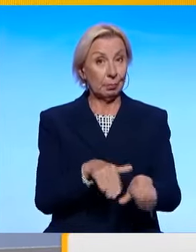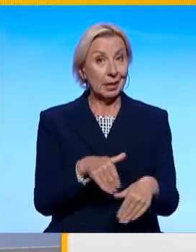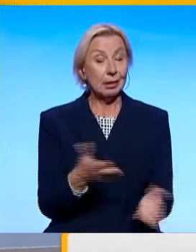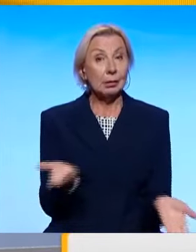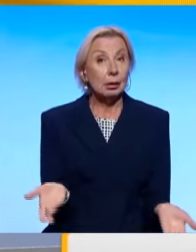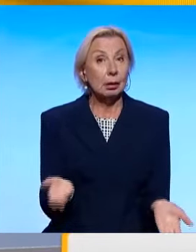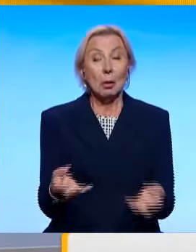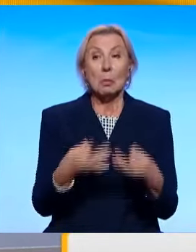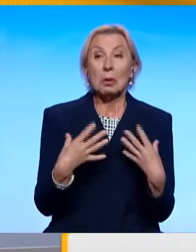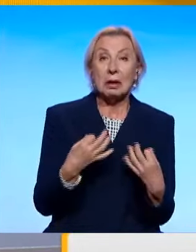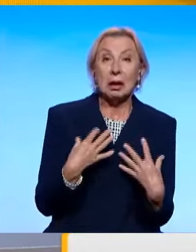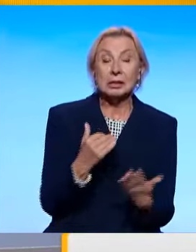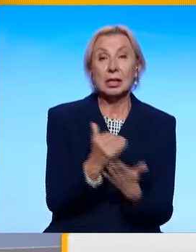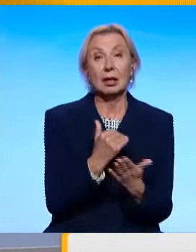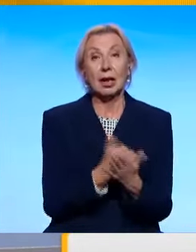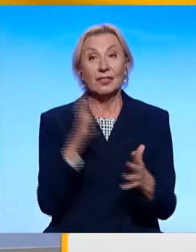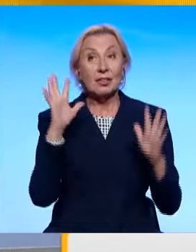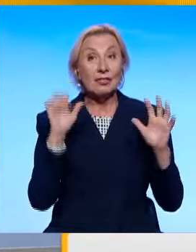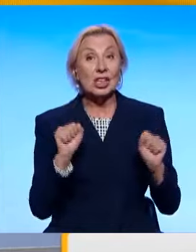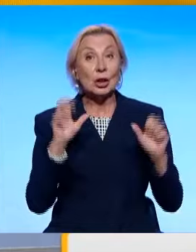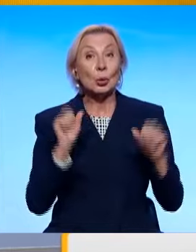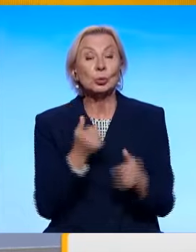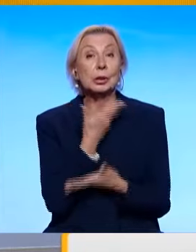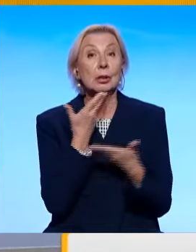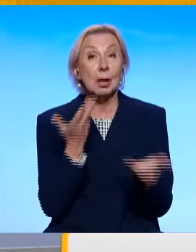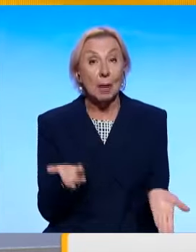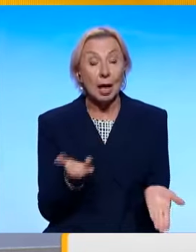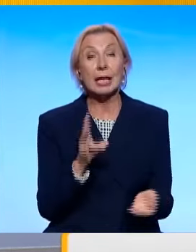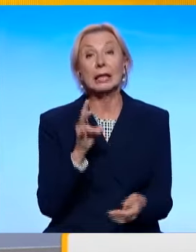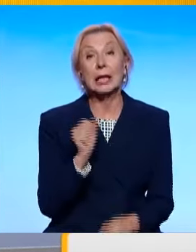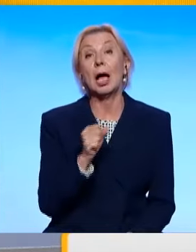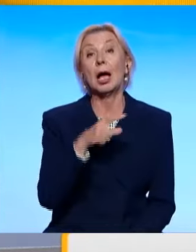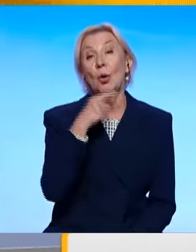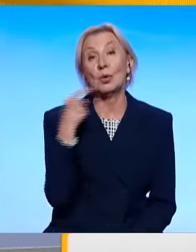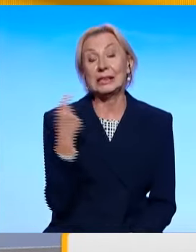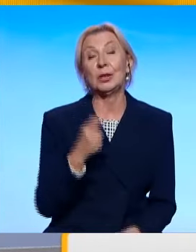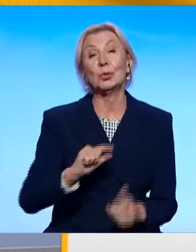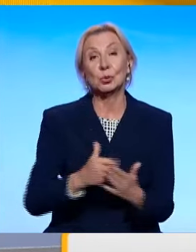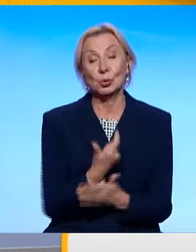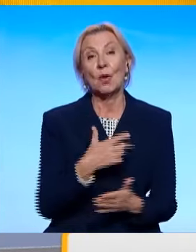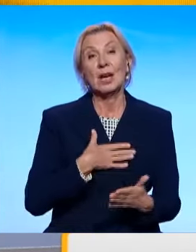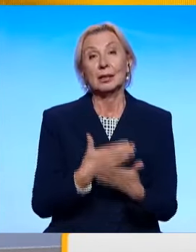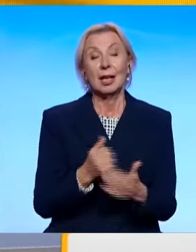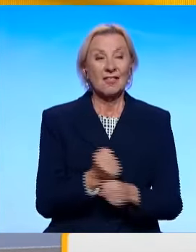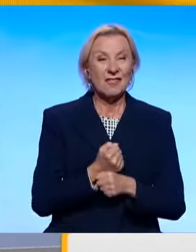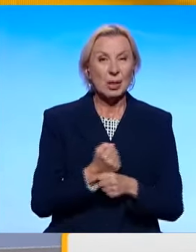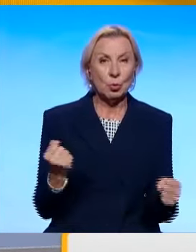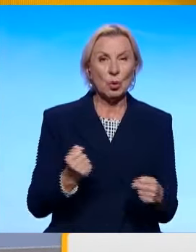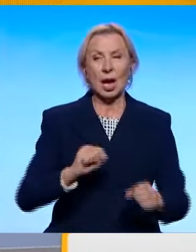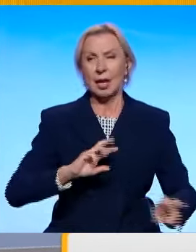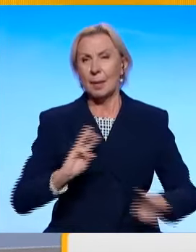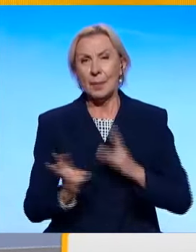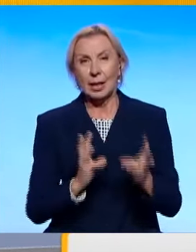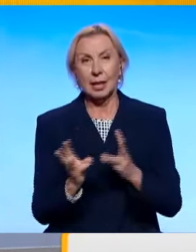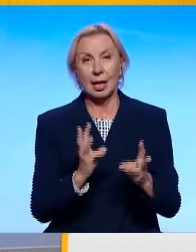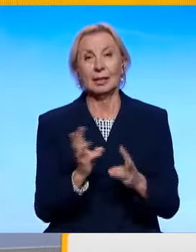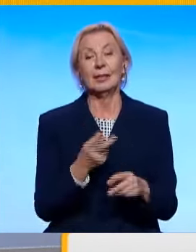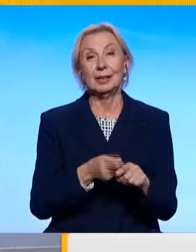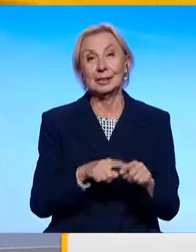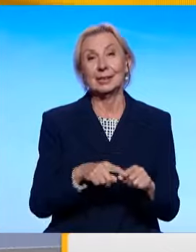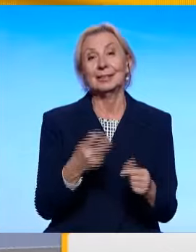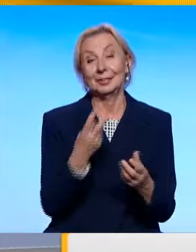ані графіків відключень не мають. До того ж, на Росії знову активно вибухає і палає. Яскраві